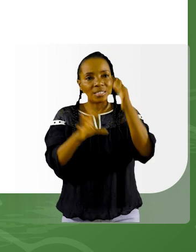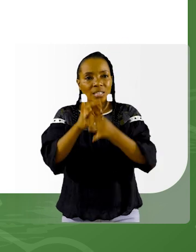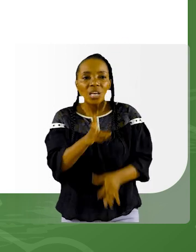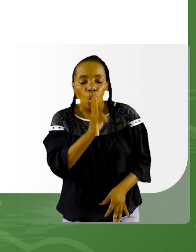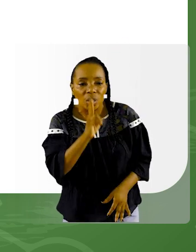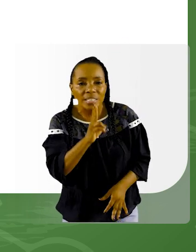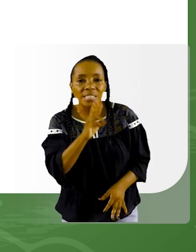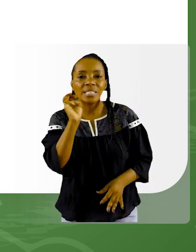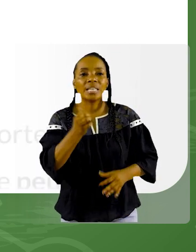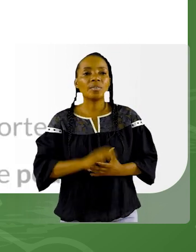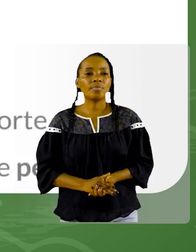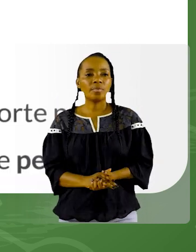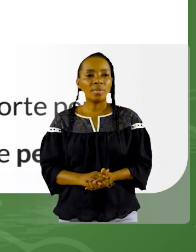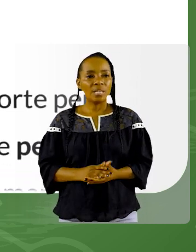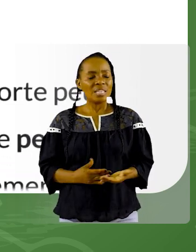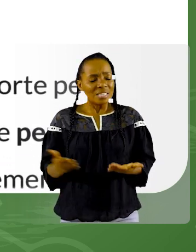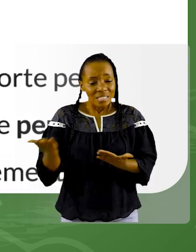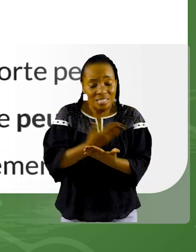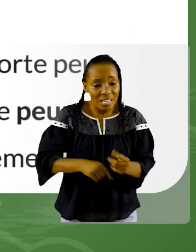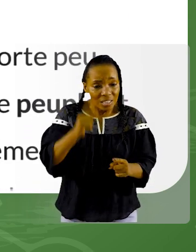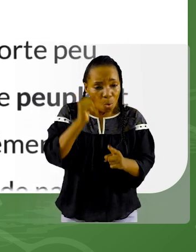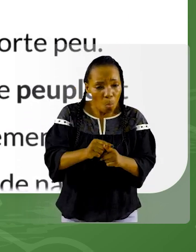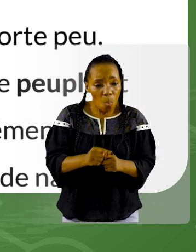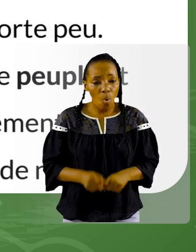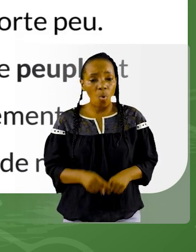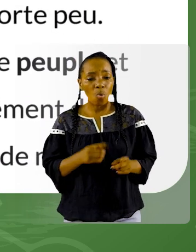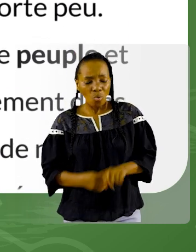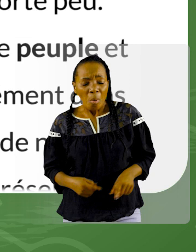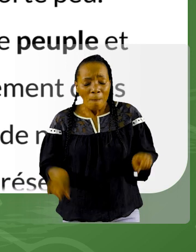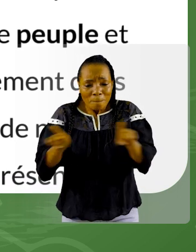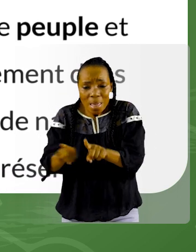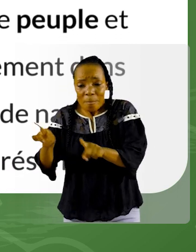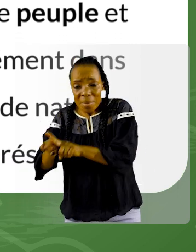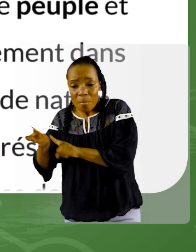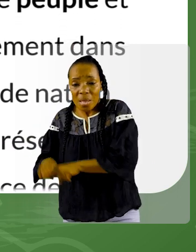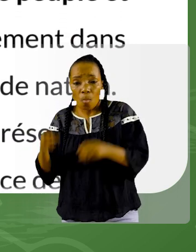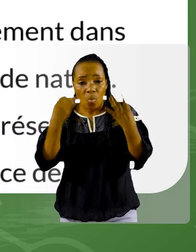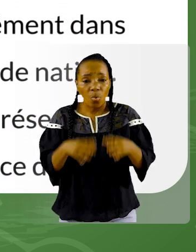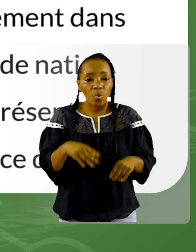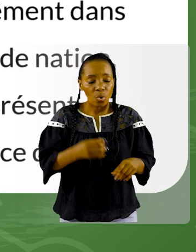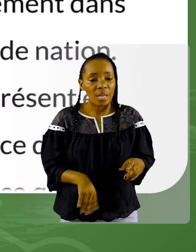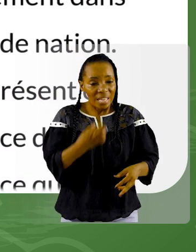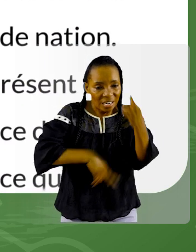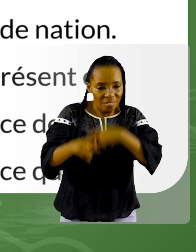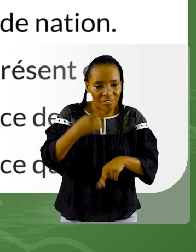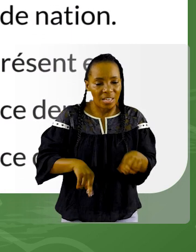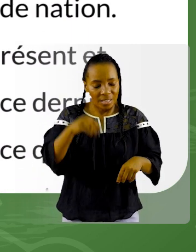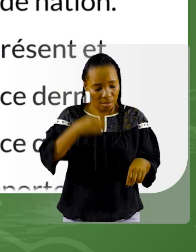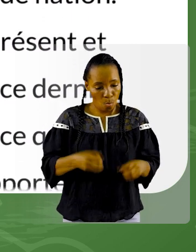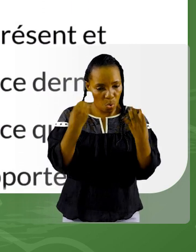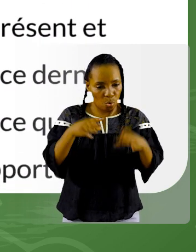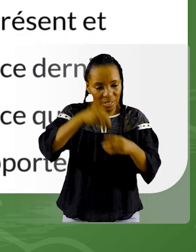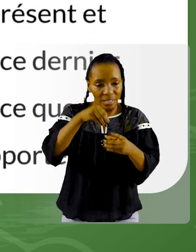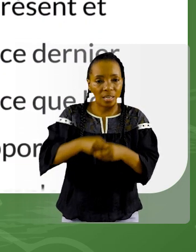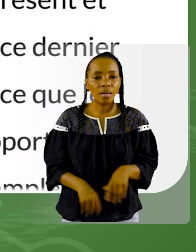l'authenticité, certains mots reviennent fréquemment, des mots comme passé, culture et peuple, ce qui